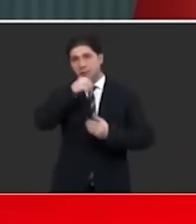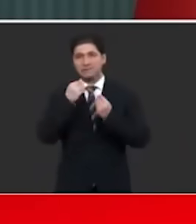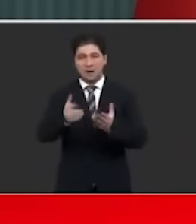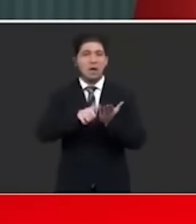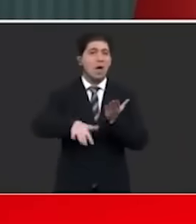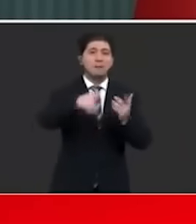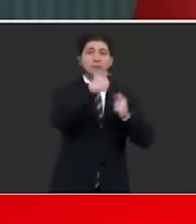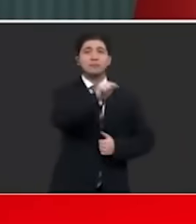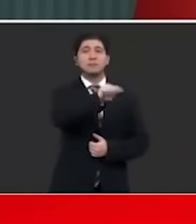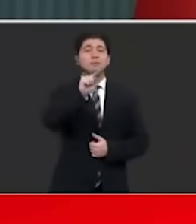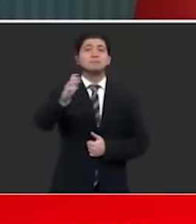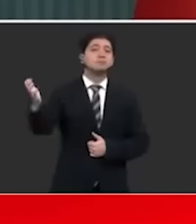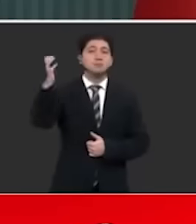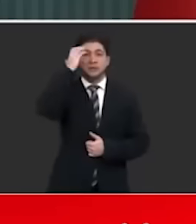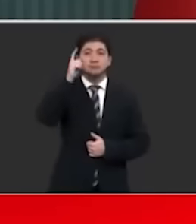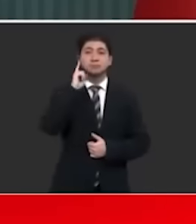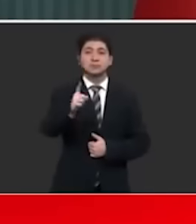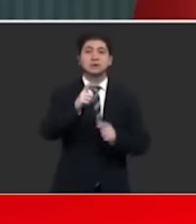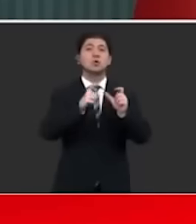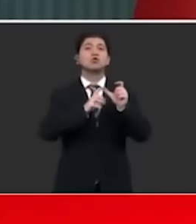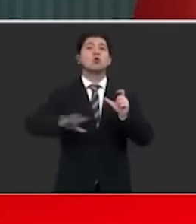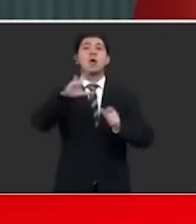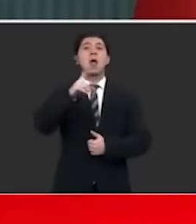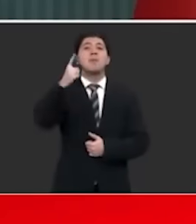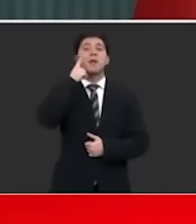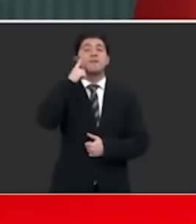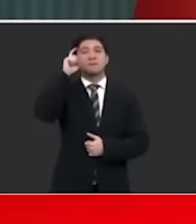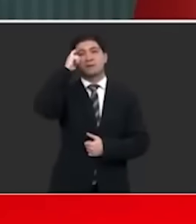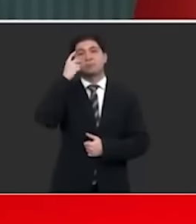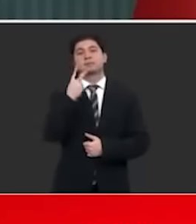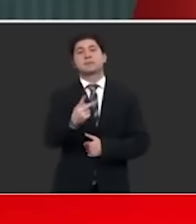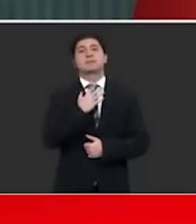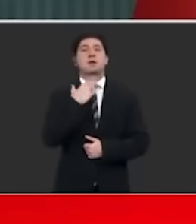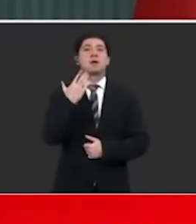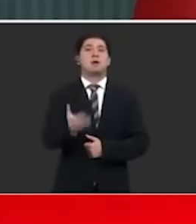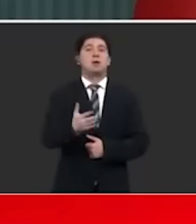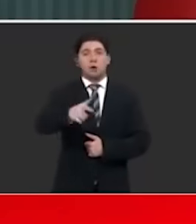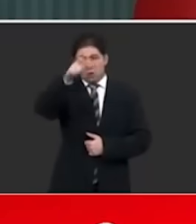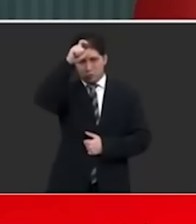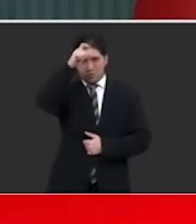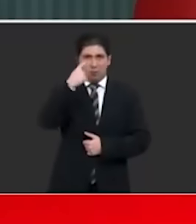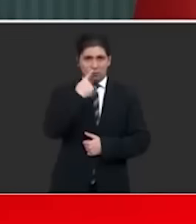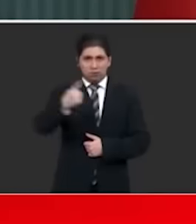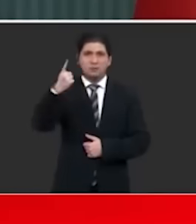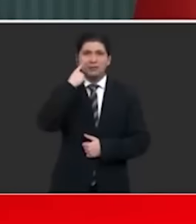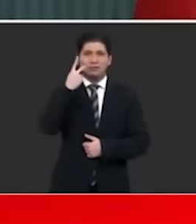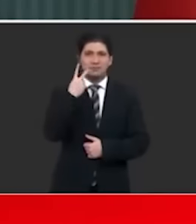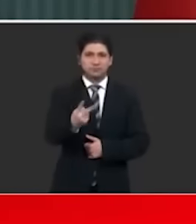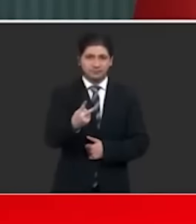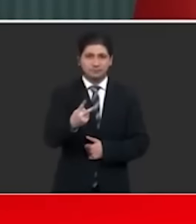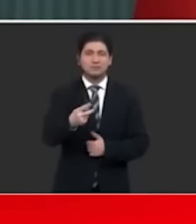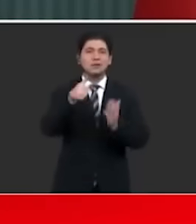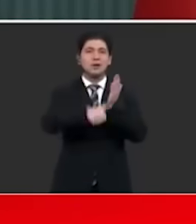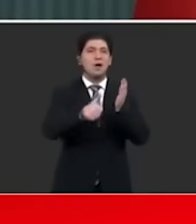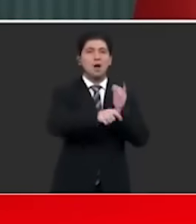alanların başında sosyal devlet olgusu geliyor. Türkiye Cumhuriyeti Devleti